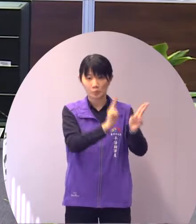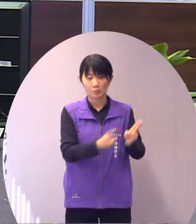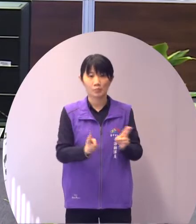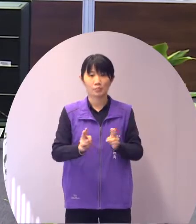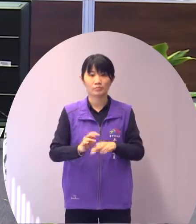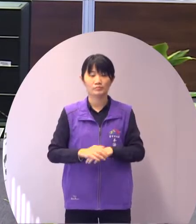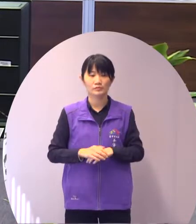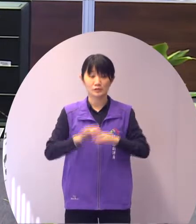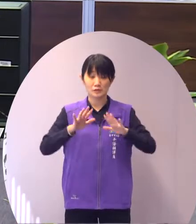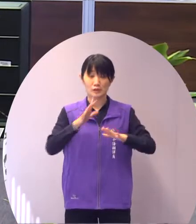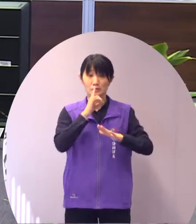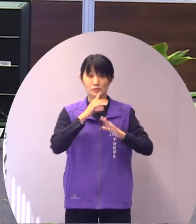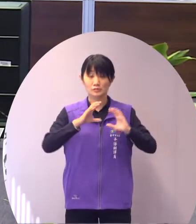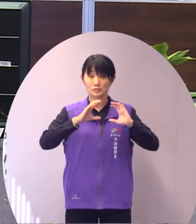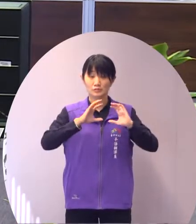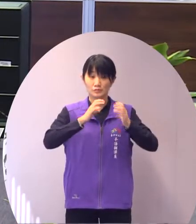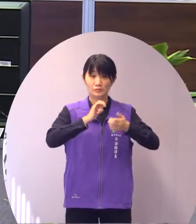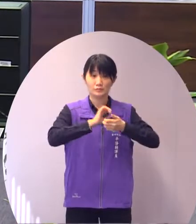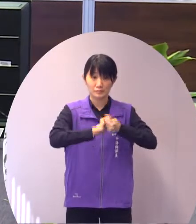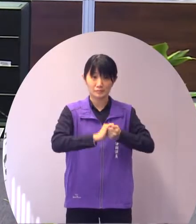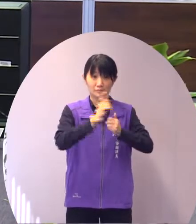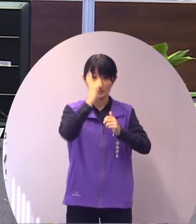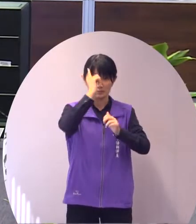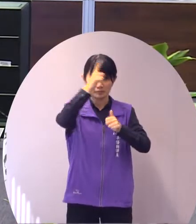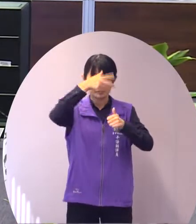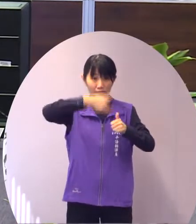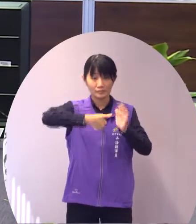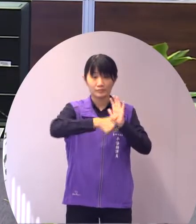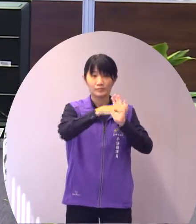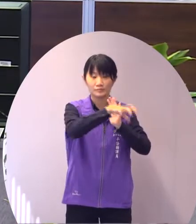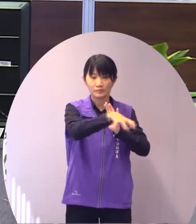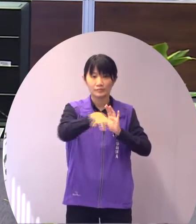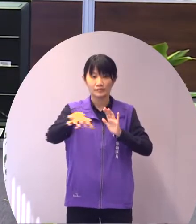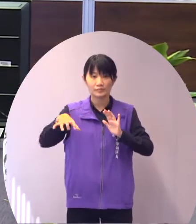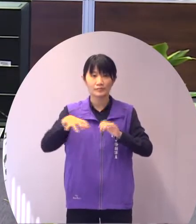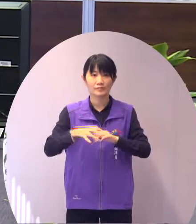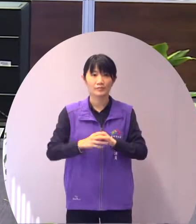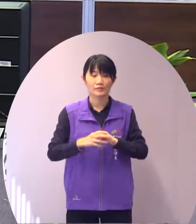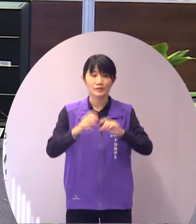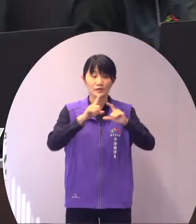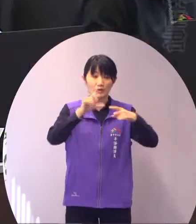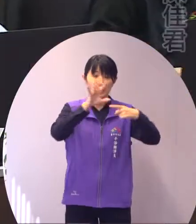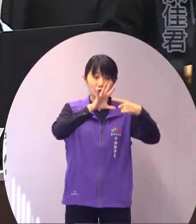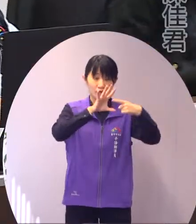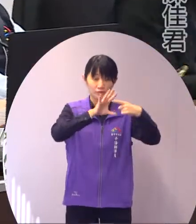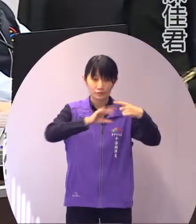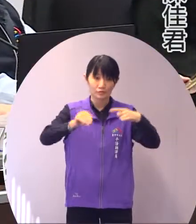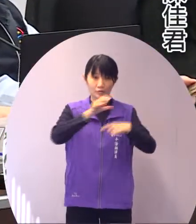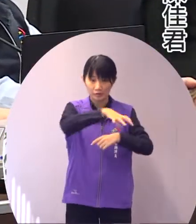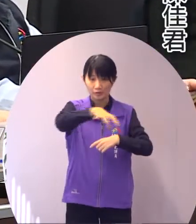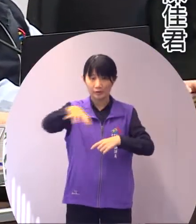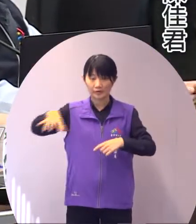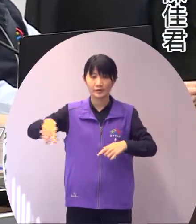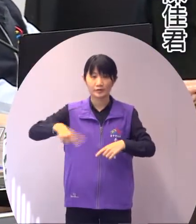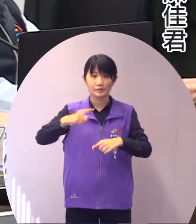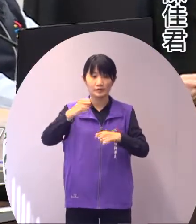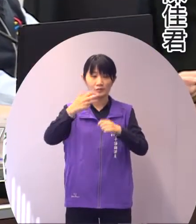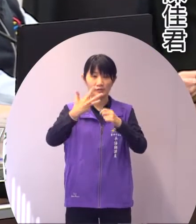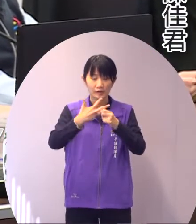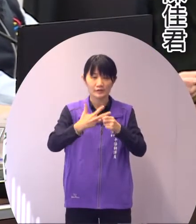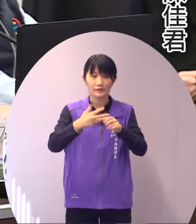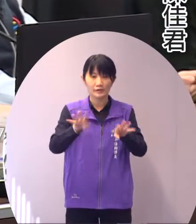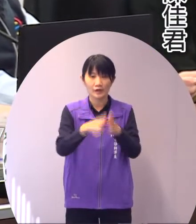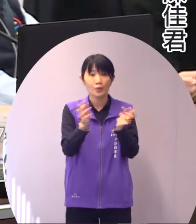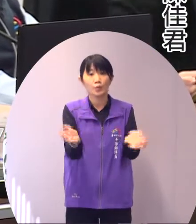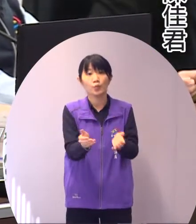们台中国定古迹、台中州厅及相关刑务所、关社群、大屯军役所已经陆续在108年开工。那